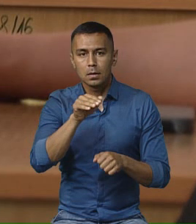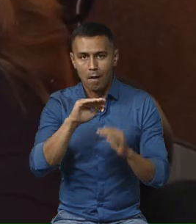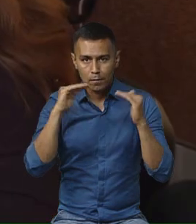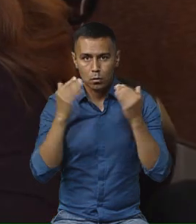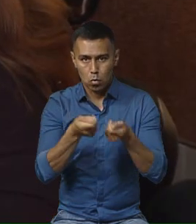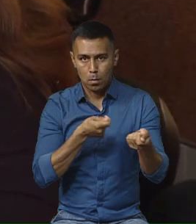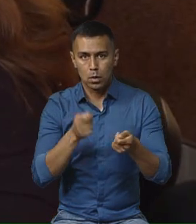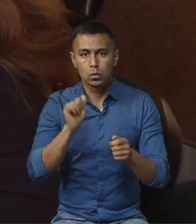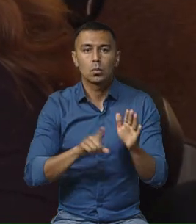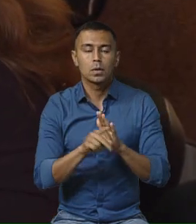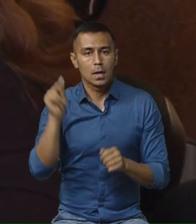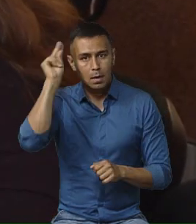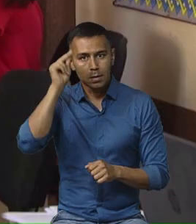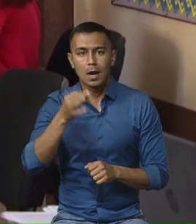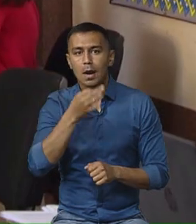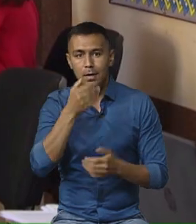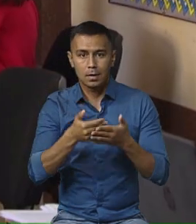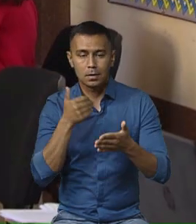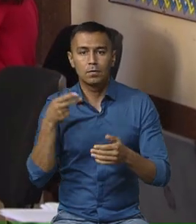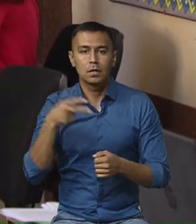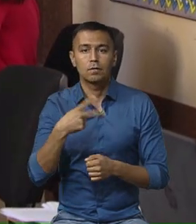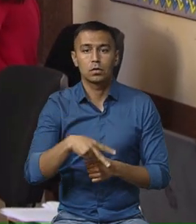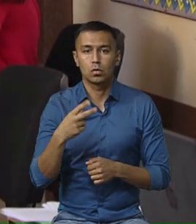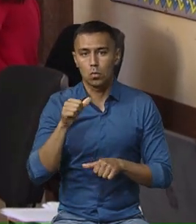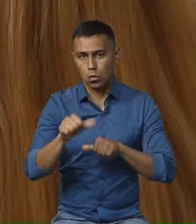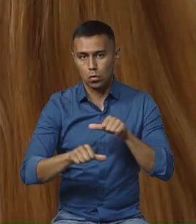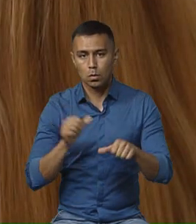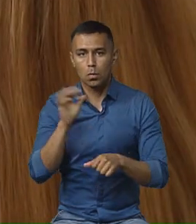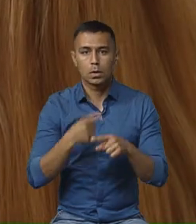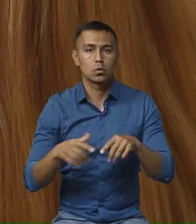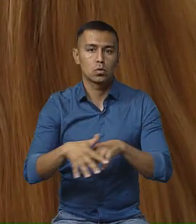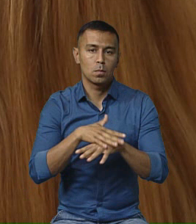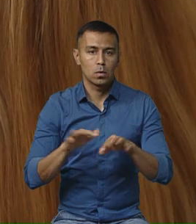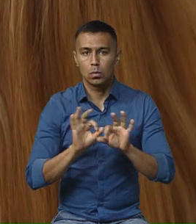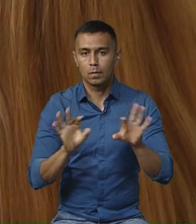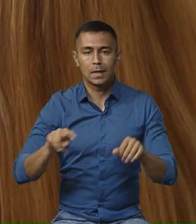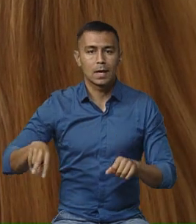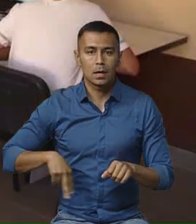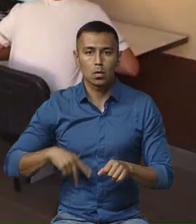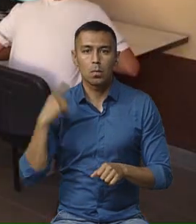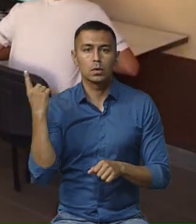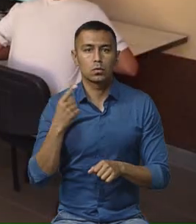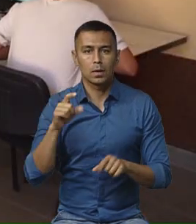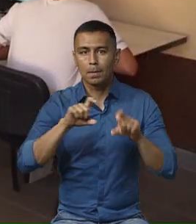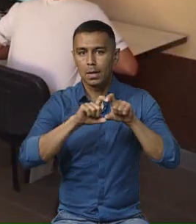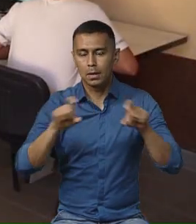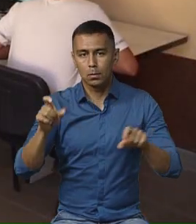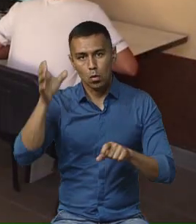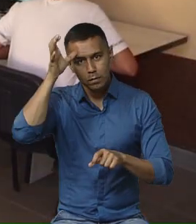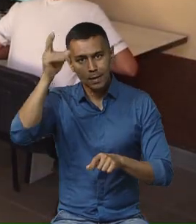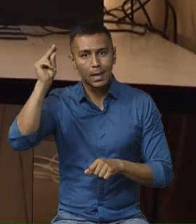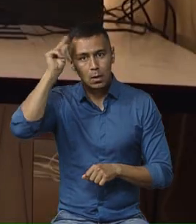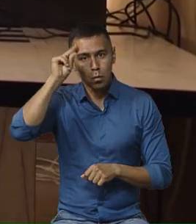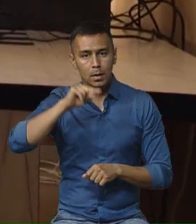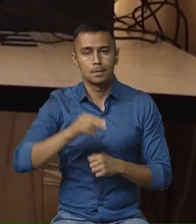і зможуть розпочати навчання раніше в 2022 році. Про це Суспільному розповіла директорка обласного департаменту освіти і